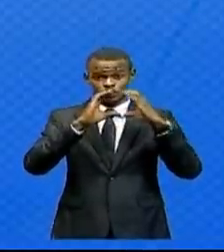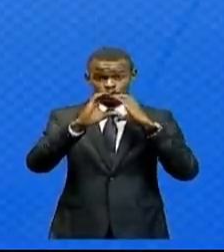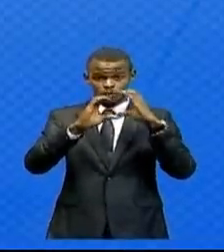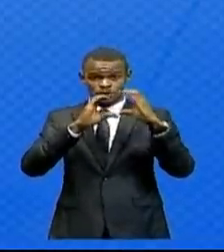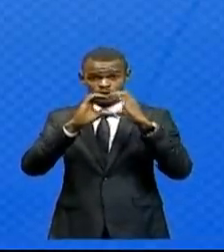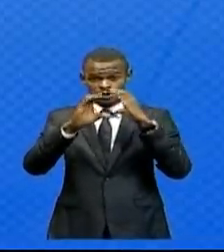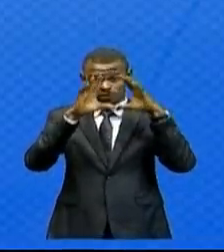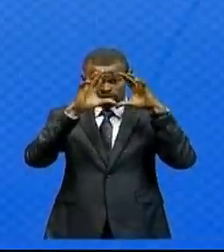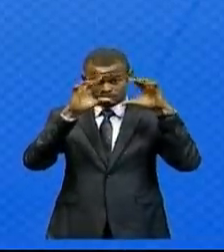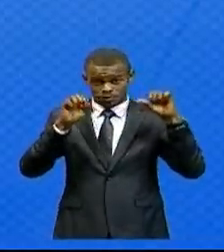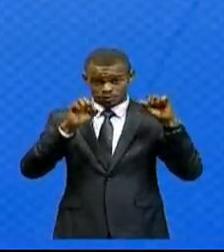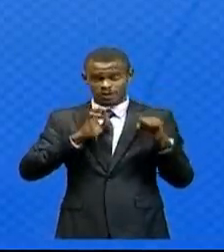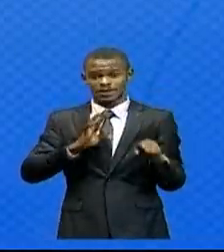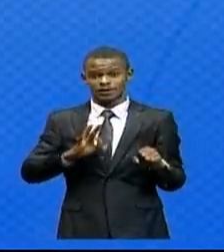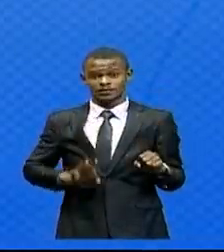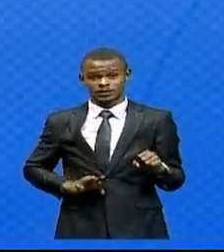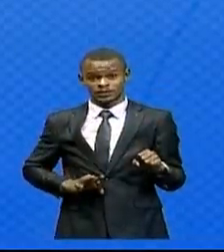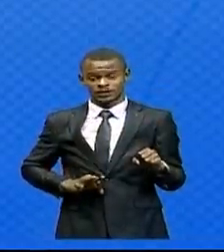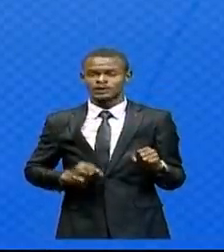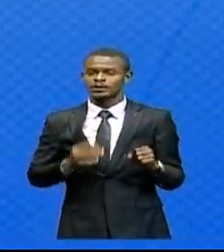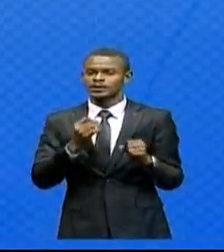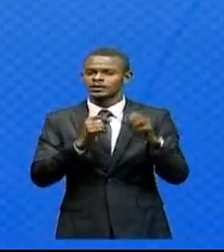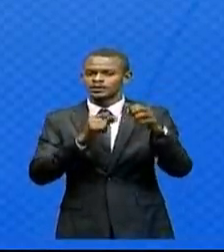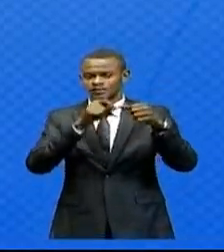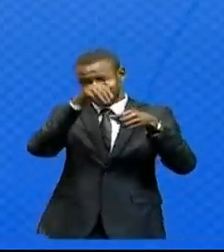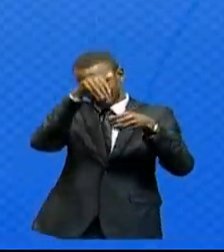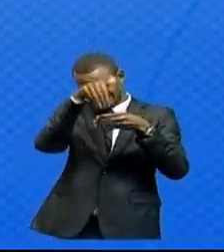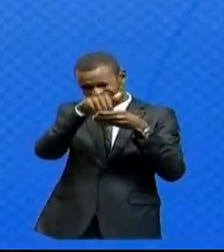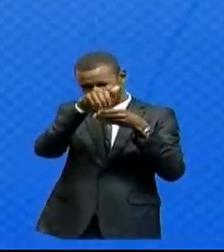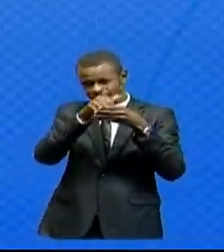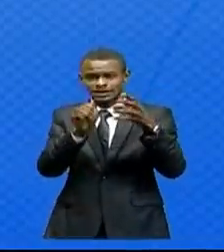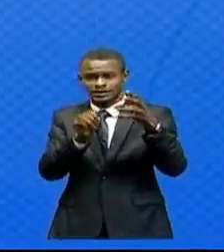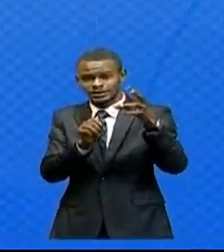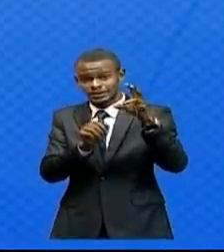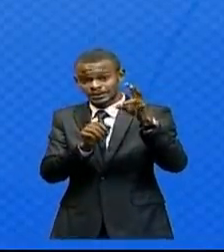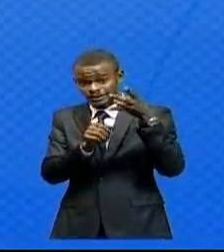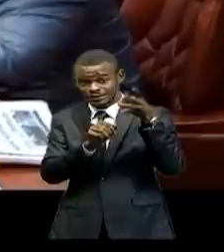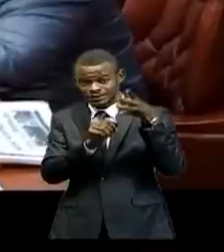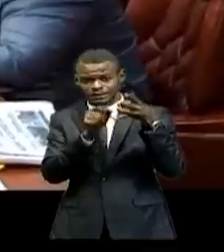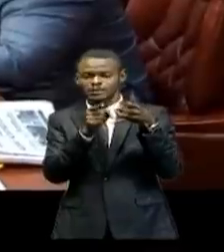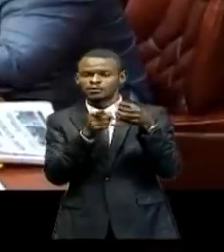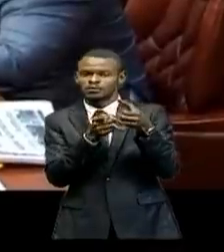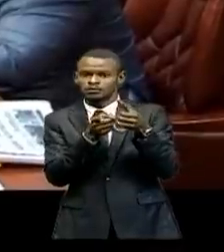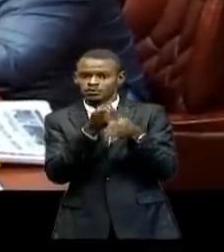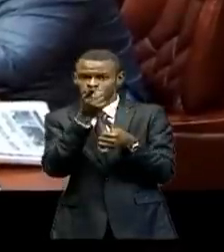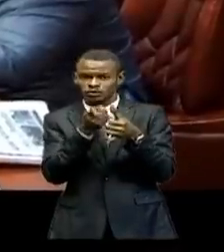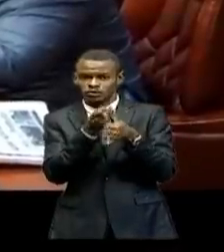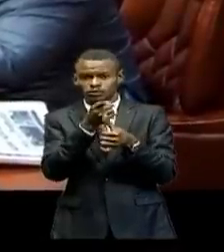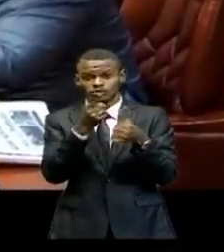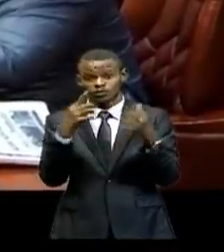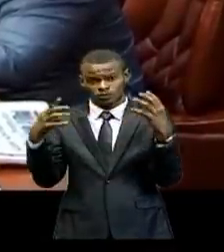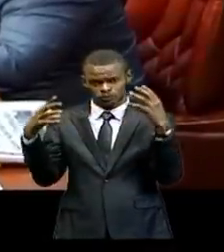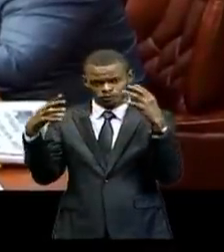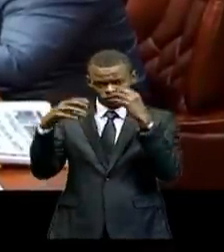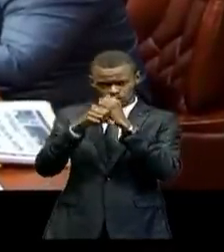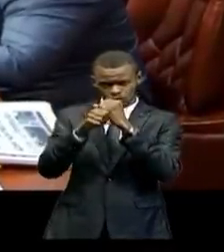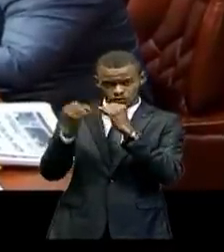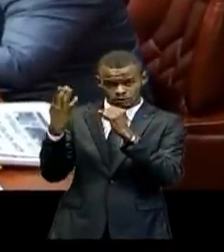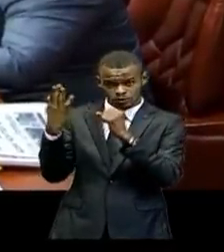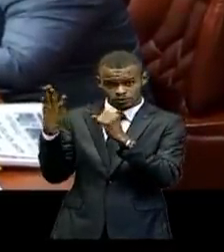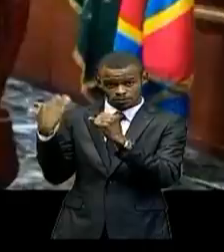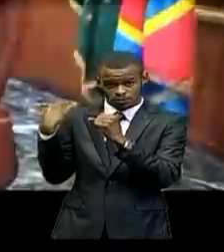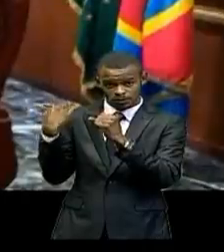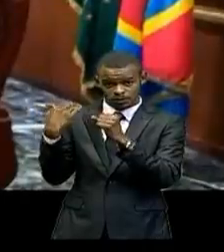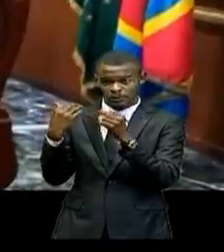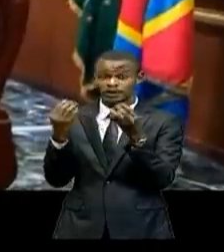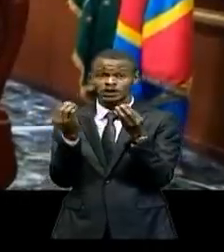République, comportait 7 sous-points, à savoir 1. Des conclusions préliminaires de la première revue du programme